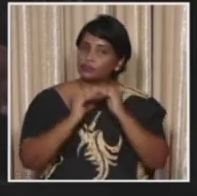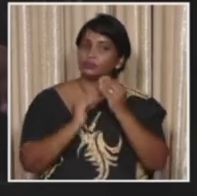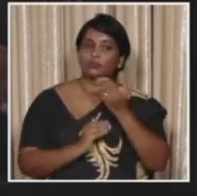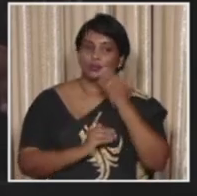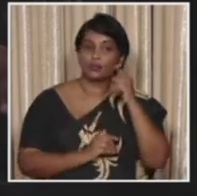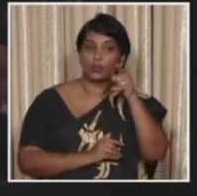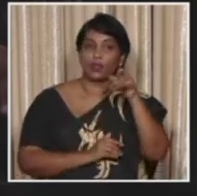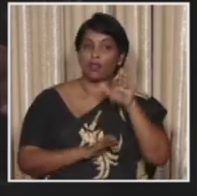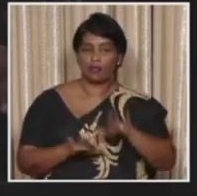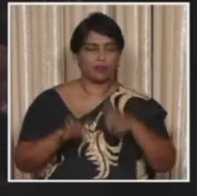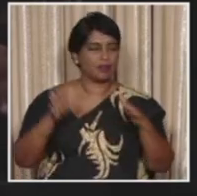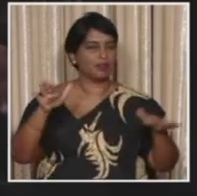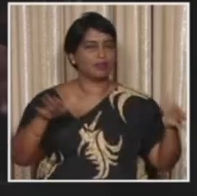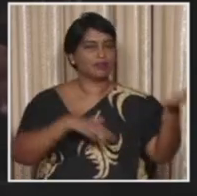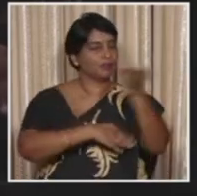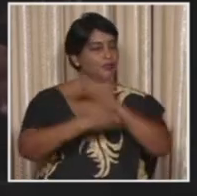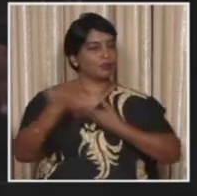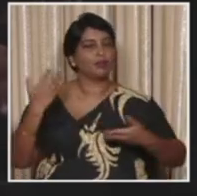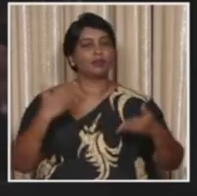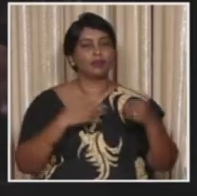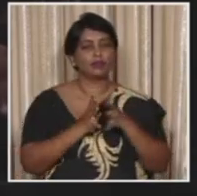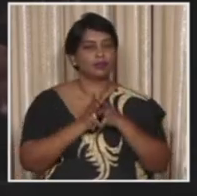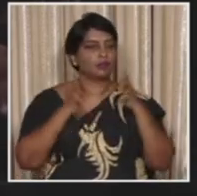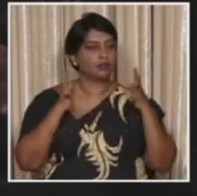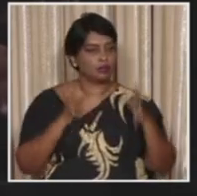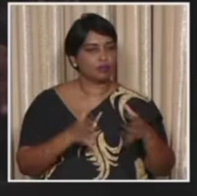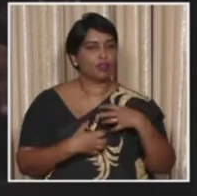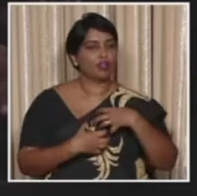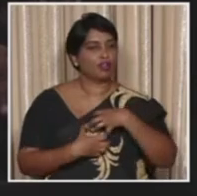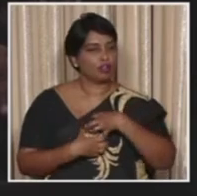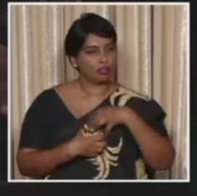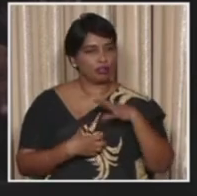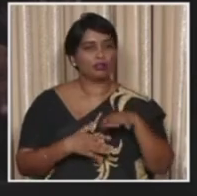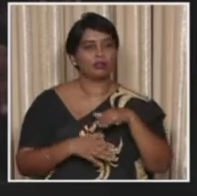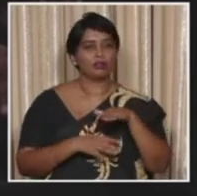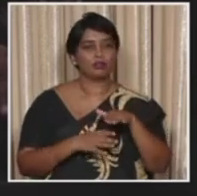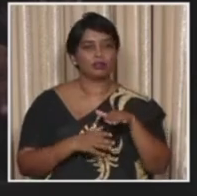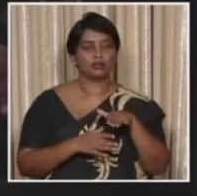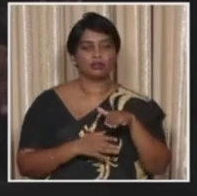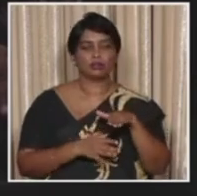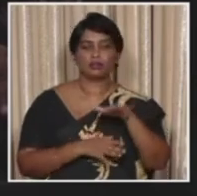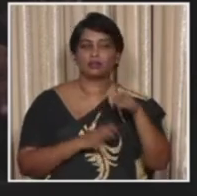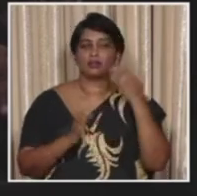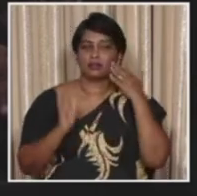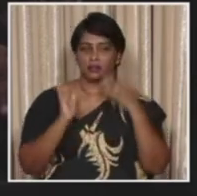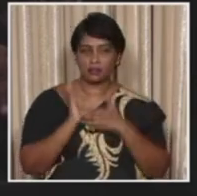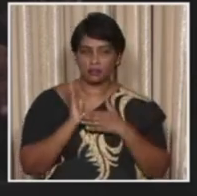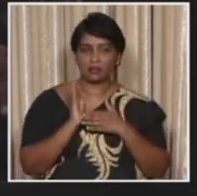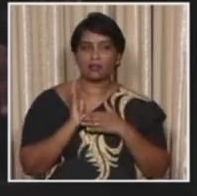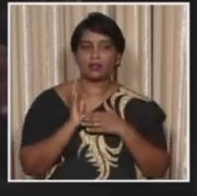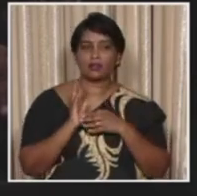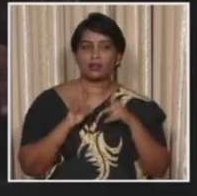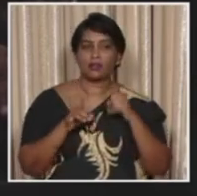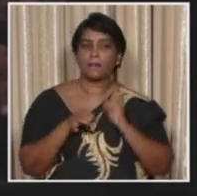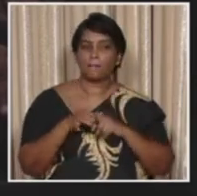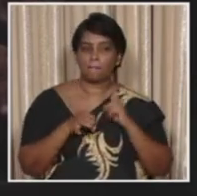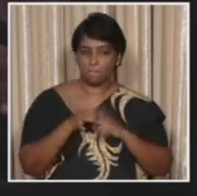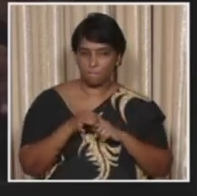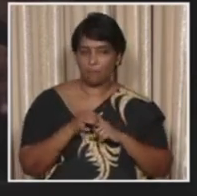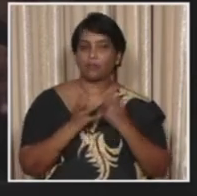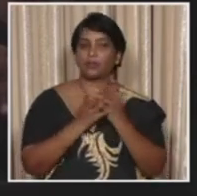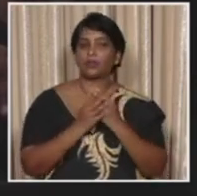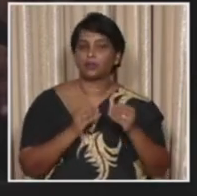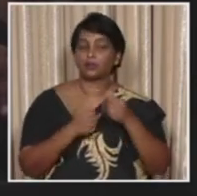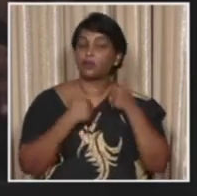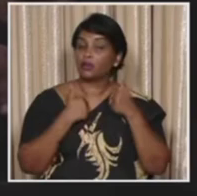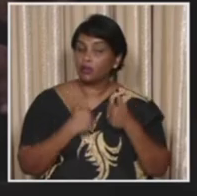මගේ දරුවා මේ සේවකයන්ගේ දරුවෝ විශාල වශයෙන් දුක් විඳිනවා සමාජය තුළ ගරු කතානායකතුමනි ඒ ප්‍රශ්නෙට විසඳන්න පුළුවන්